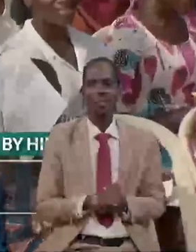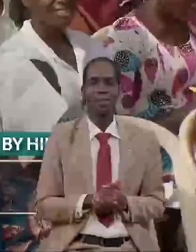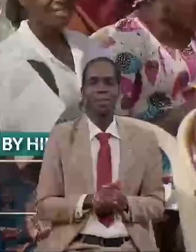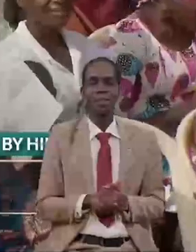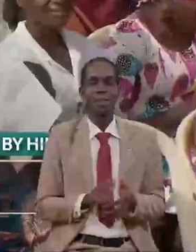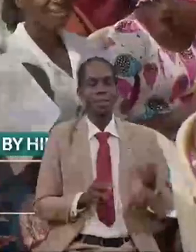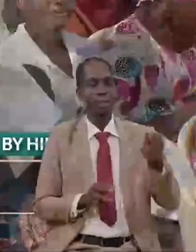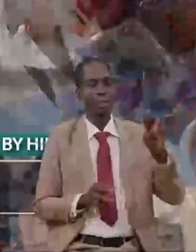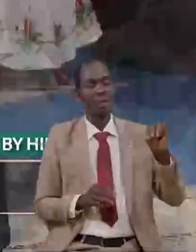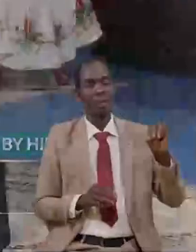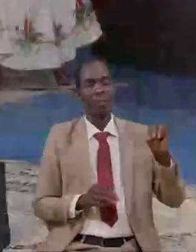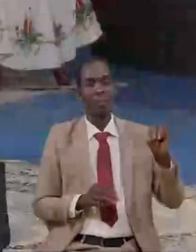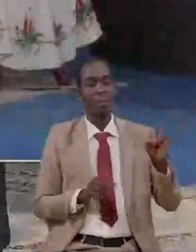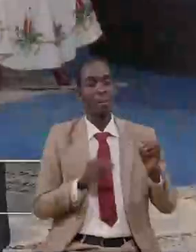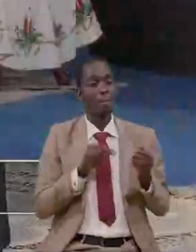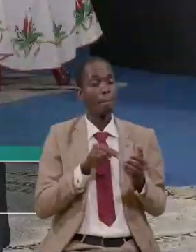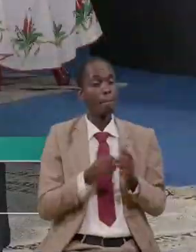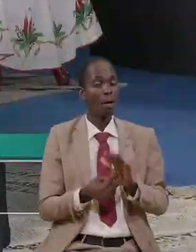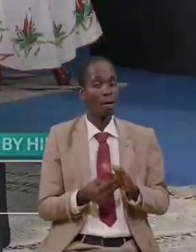Aime.